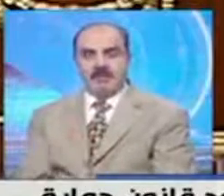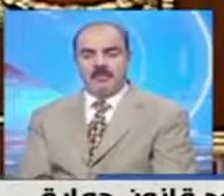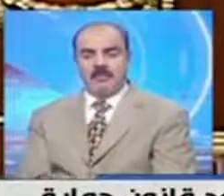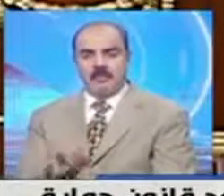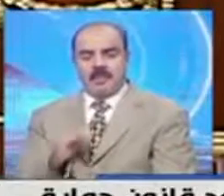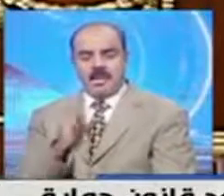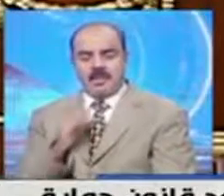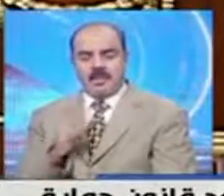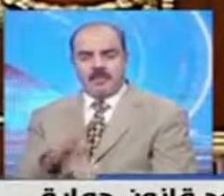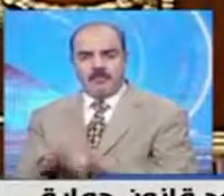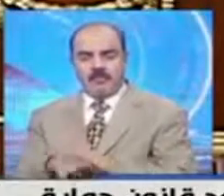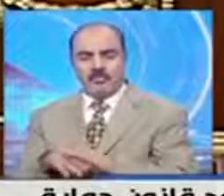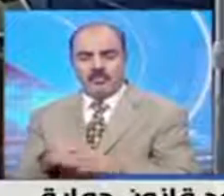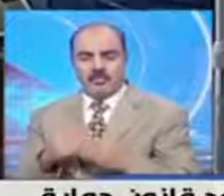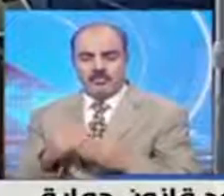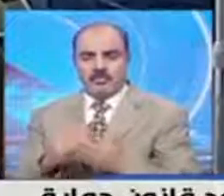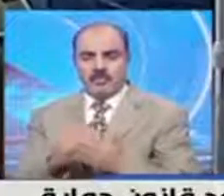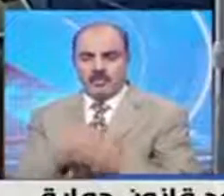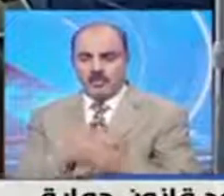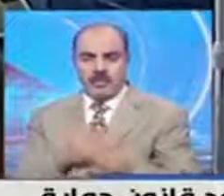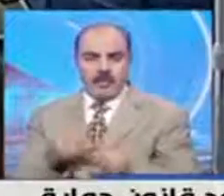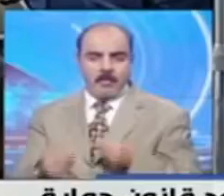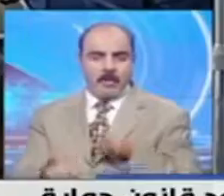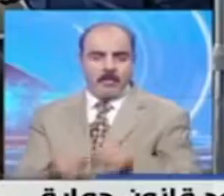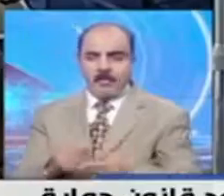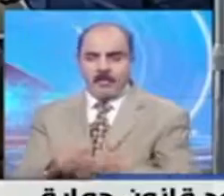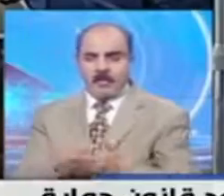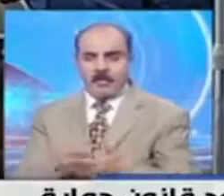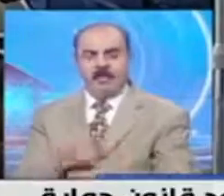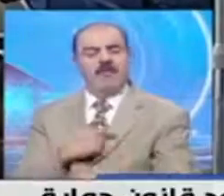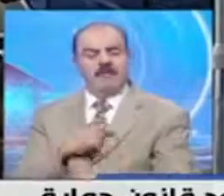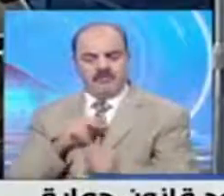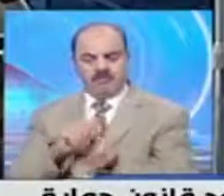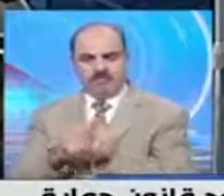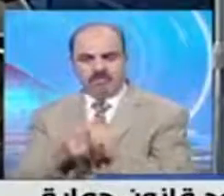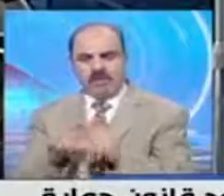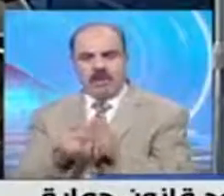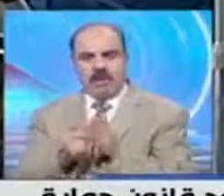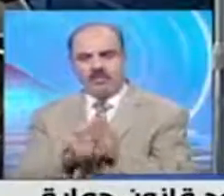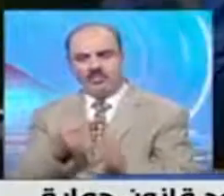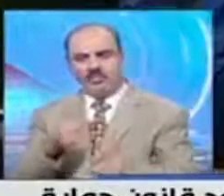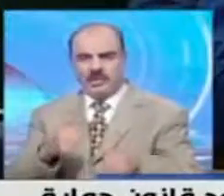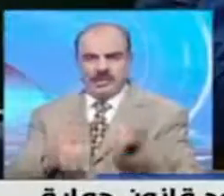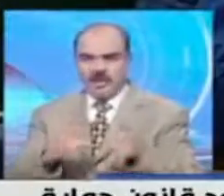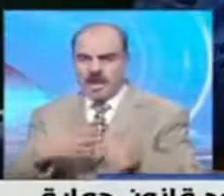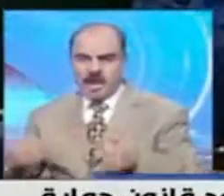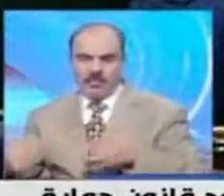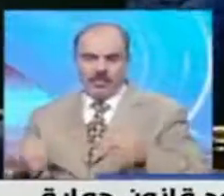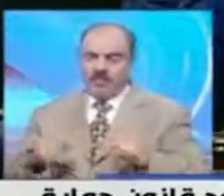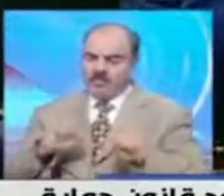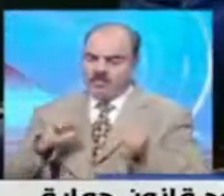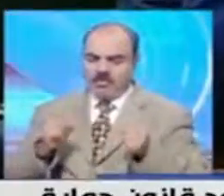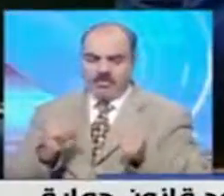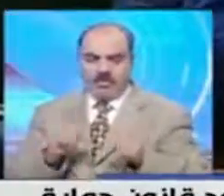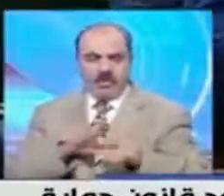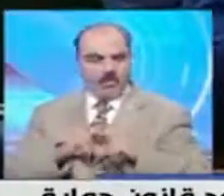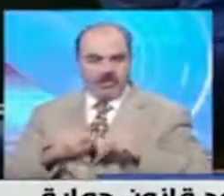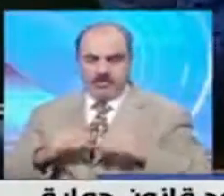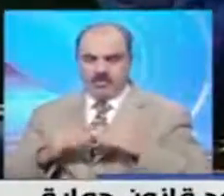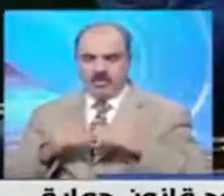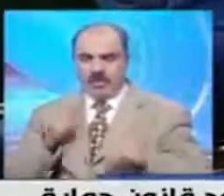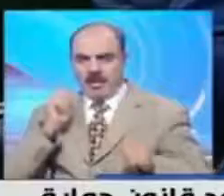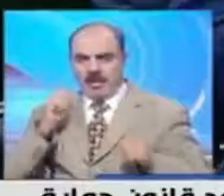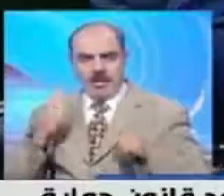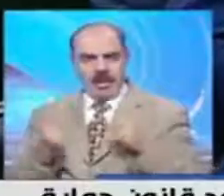ركيزه فلسفه مشروع القانون المقدم من الحكومه لمجلس النواب لتعديل بعض احكام قانون حمايه المنافسه ومنع الممارسه الاحتكاريه